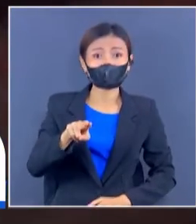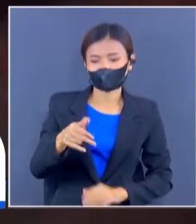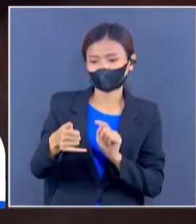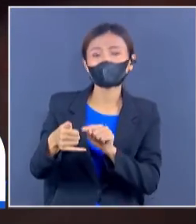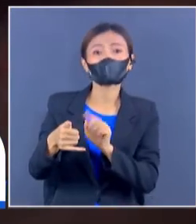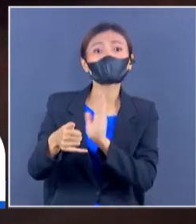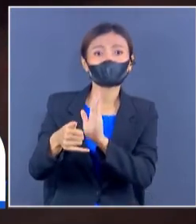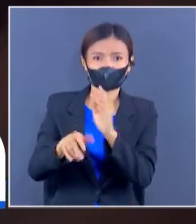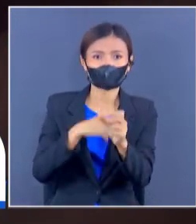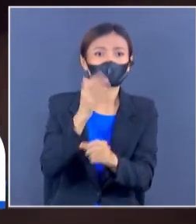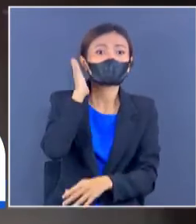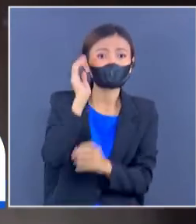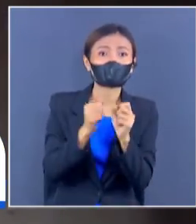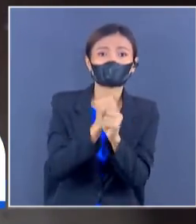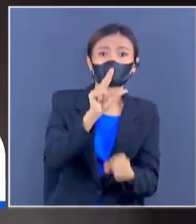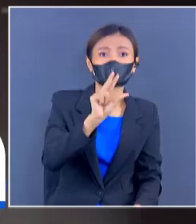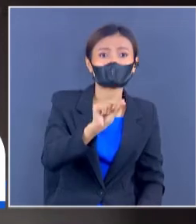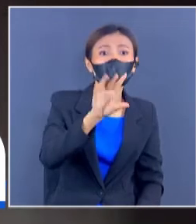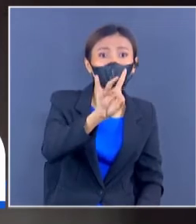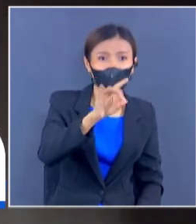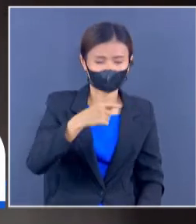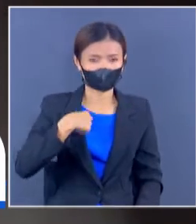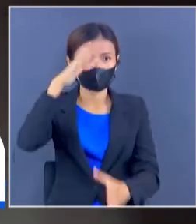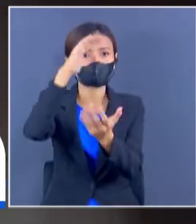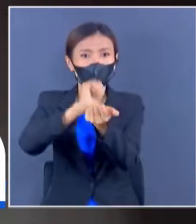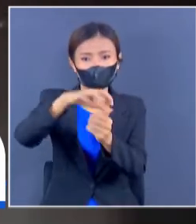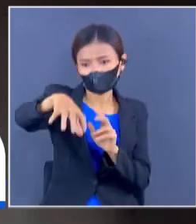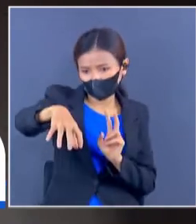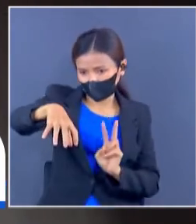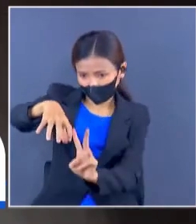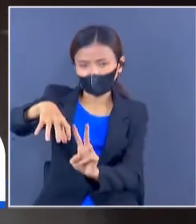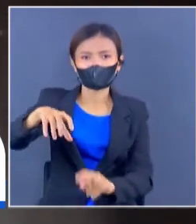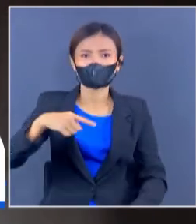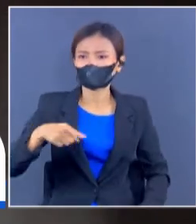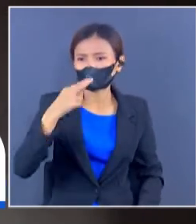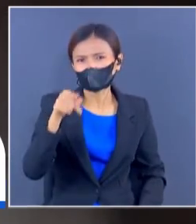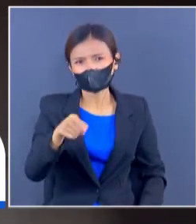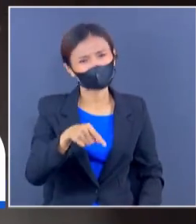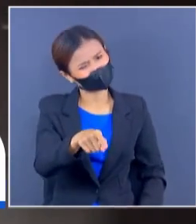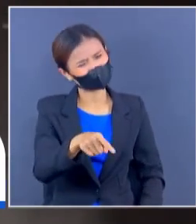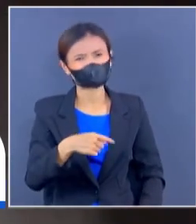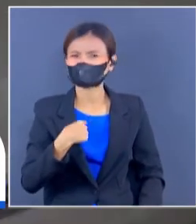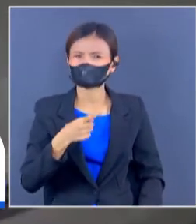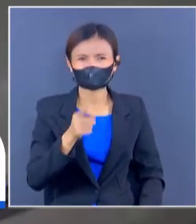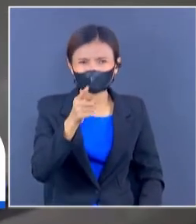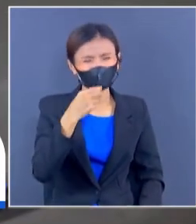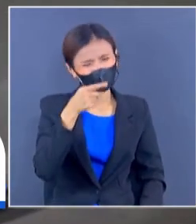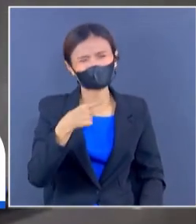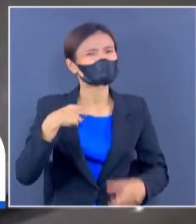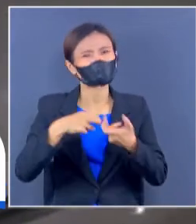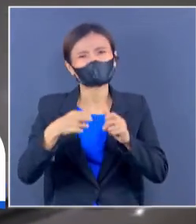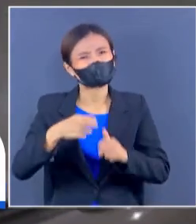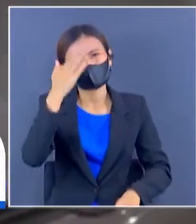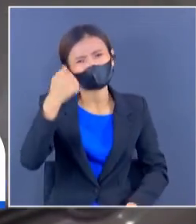ทิชากรเนี่ยฮะเดินทางไปที่โรงพักบอกว่าเชื่อว่าเหตุการณ์นี้น่าจะไม่ใช่ครั้งสุดท้ายแล้วครับและพบว่